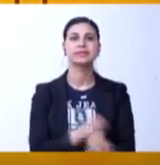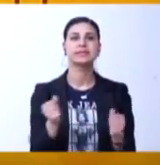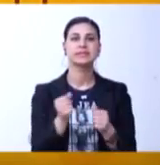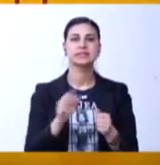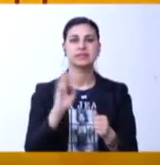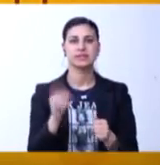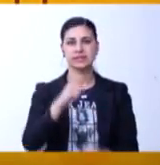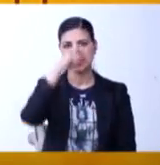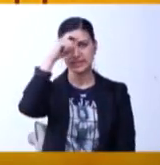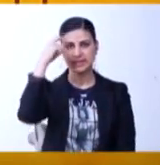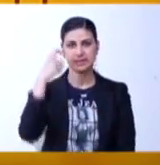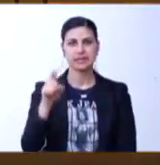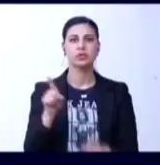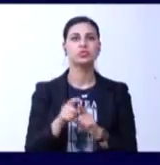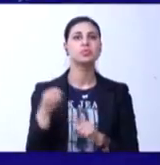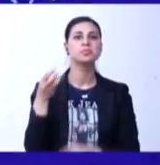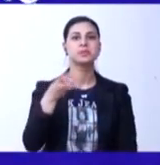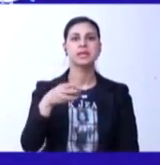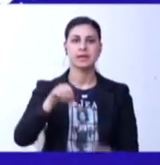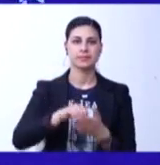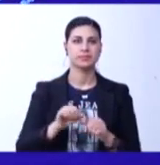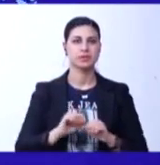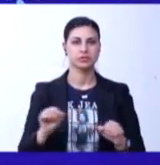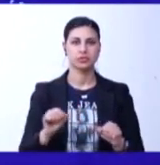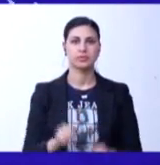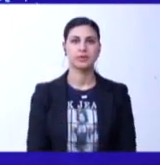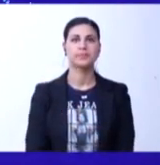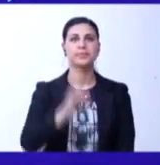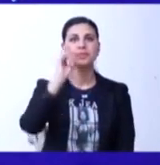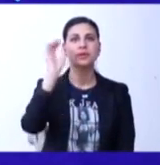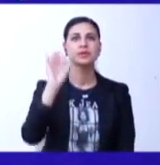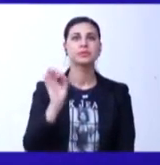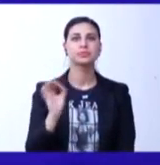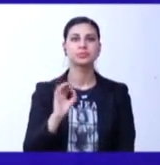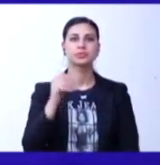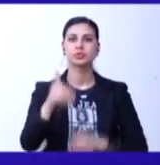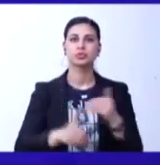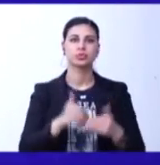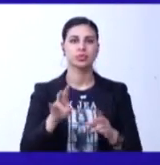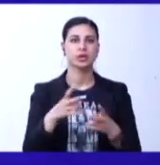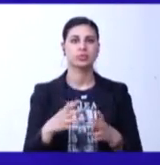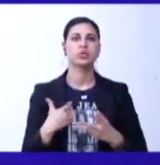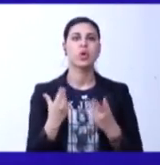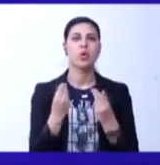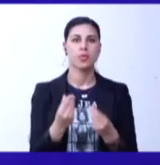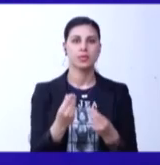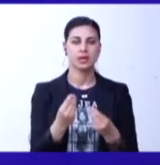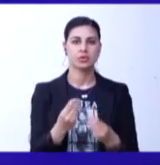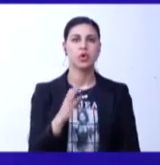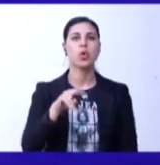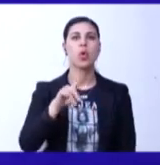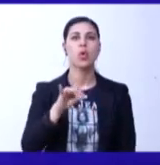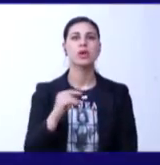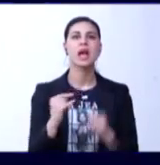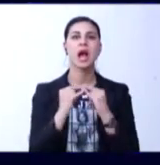და სიცხეს, მზეზე გარუჯვას. მოერიდეთ ინტენსიურ ფიზიკურ დატვირთვას, ოფლიანობას, ქლორიან